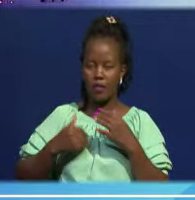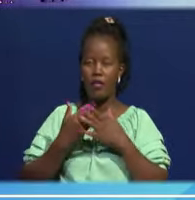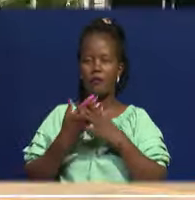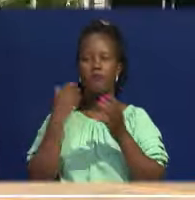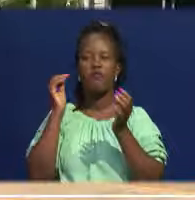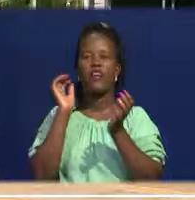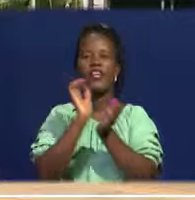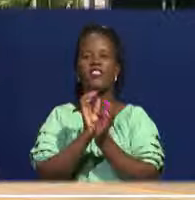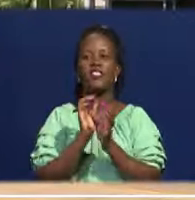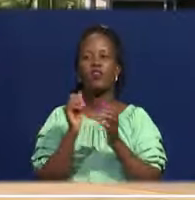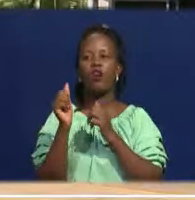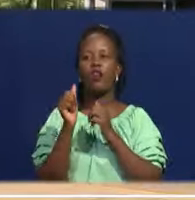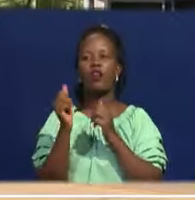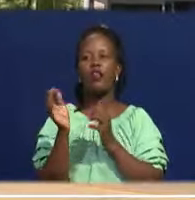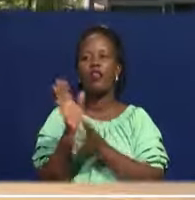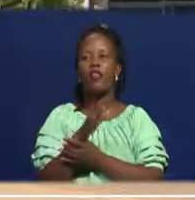Alhamisi.